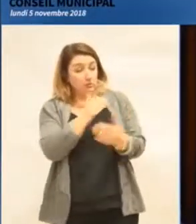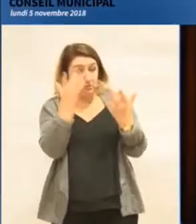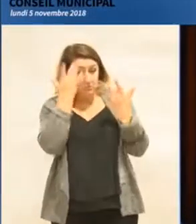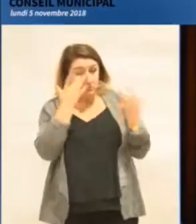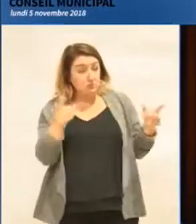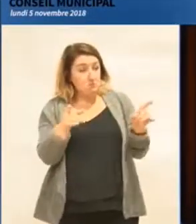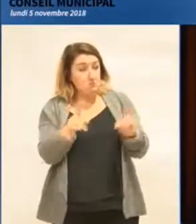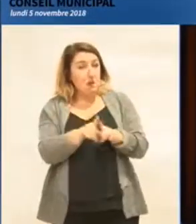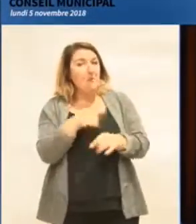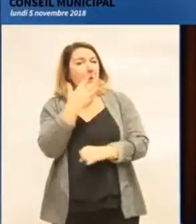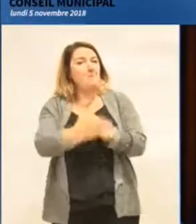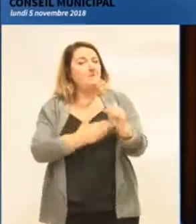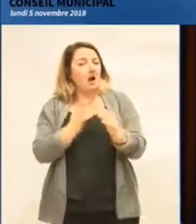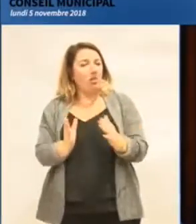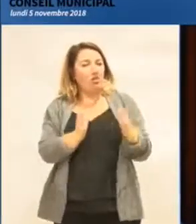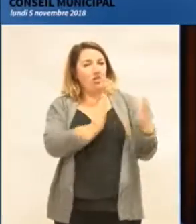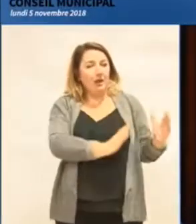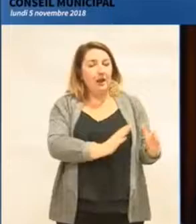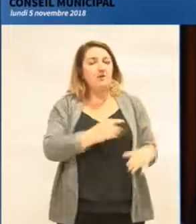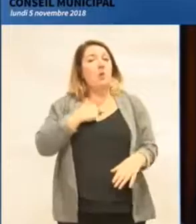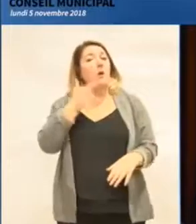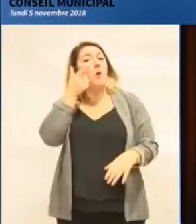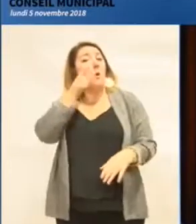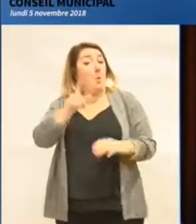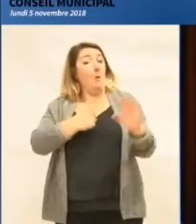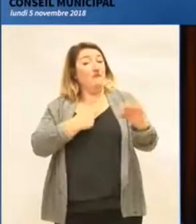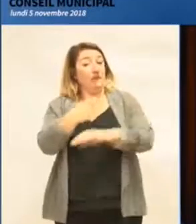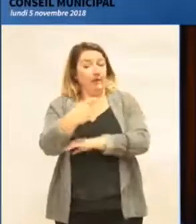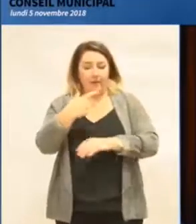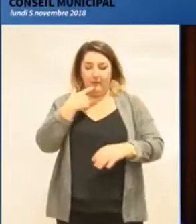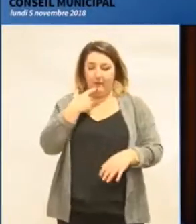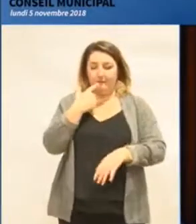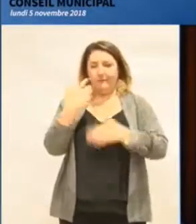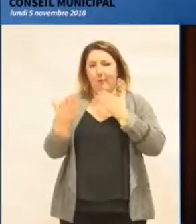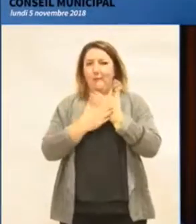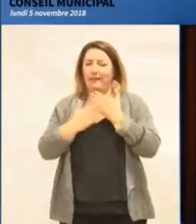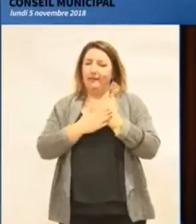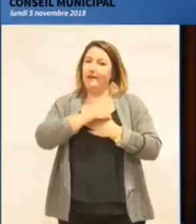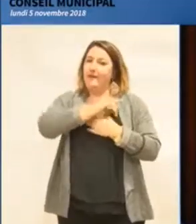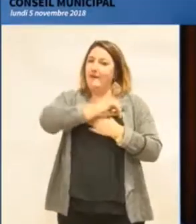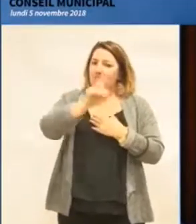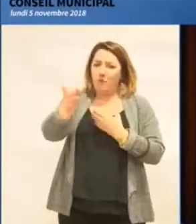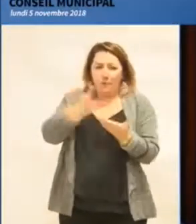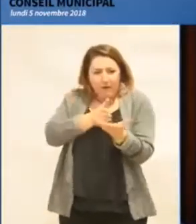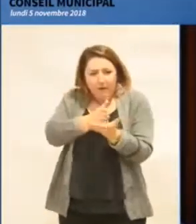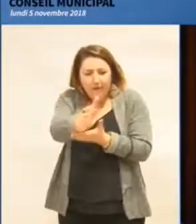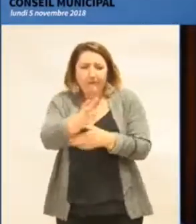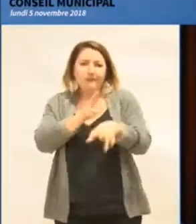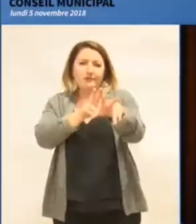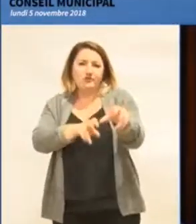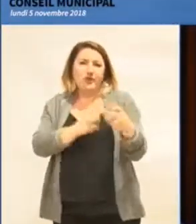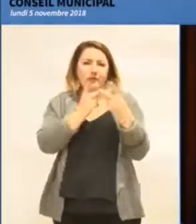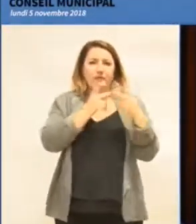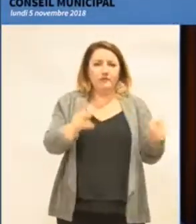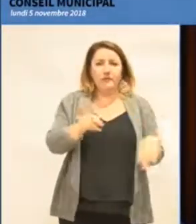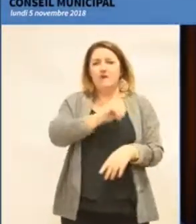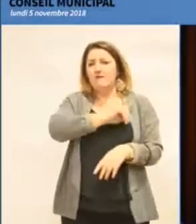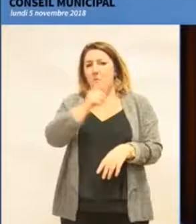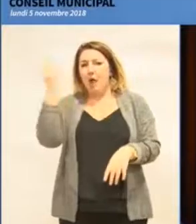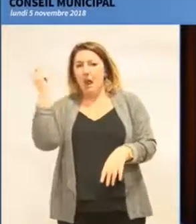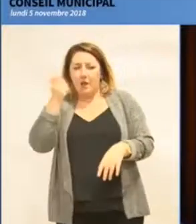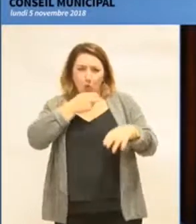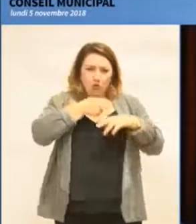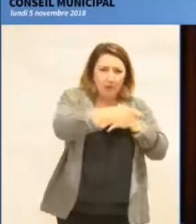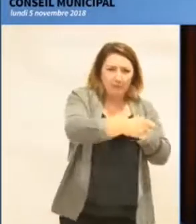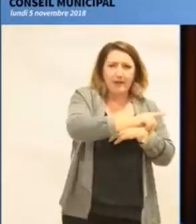suis arrivé de Lyon, on m'a expliqué que surtout il ne fallait pas traverser le parc Paul Mistral, le jardin de ville, qu'il fallait éviter d'aller à la Tronche à pied, qu'éventuellement